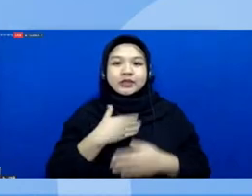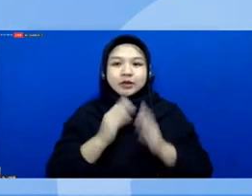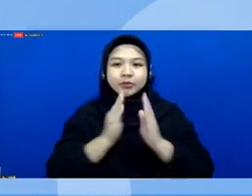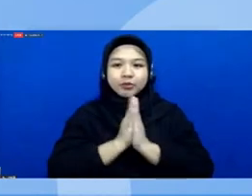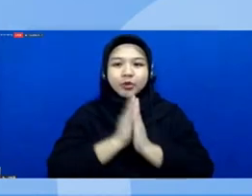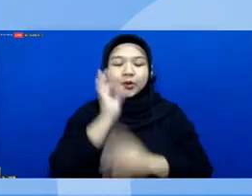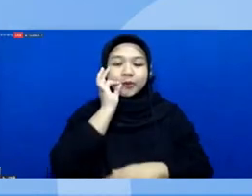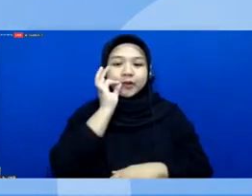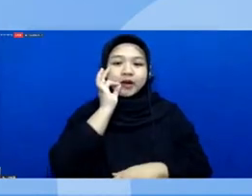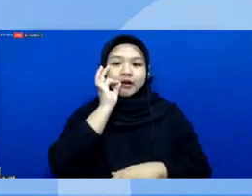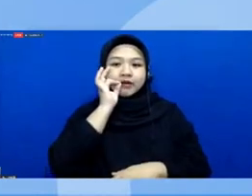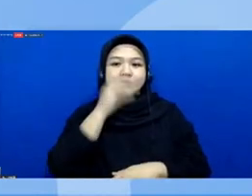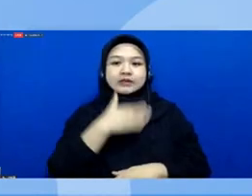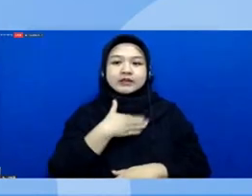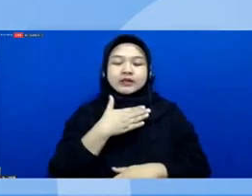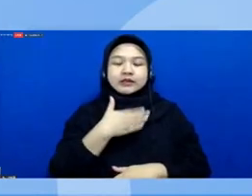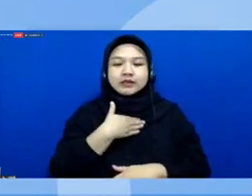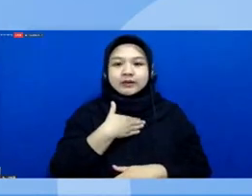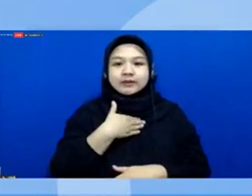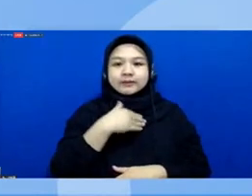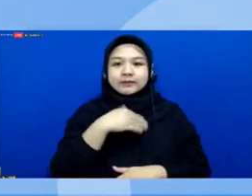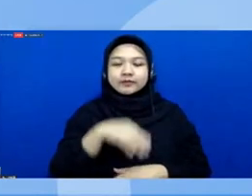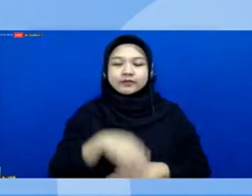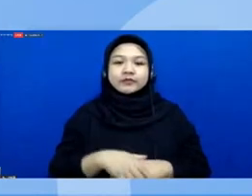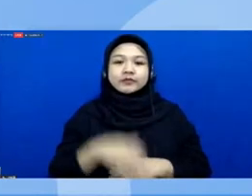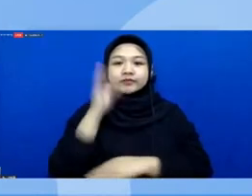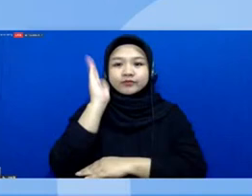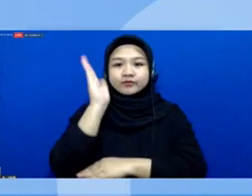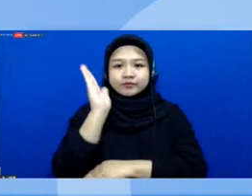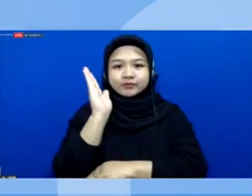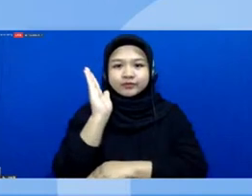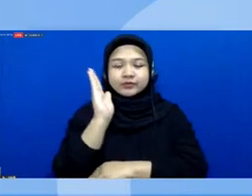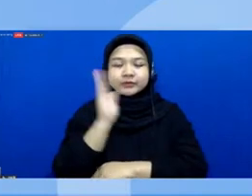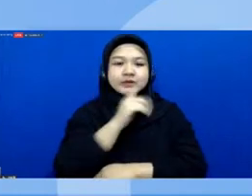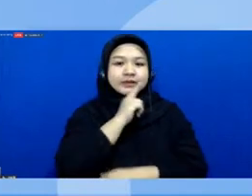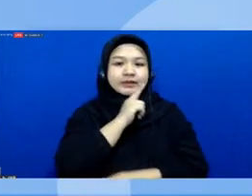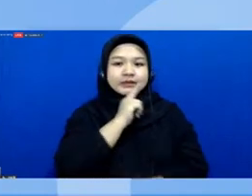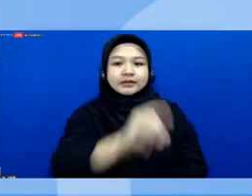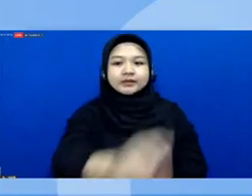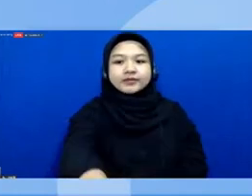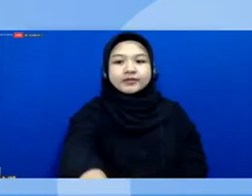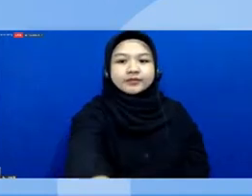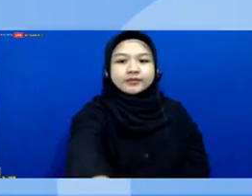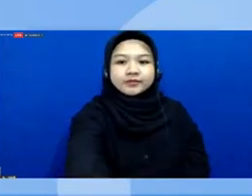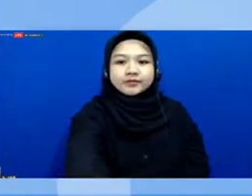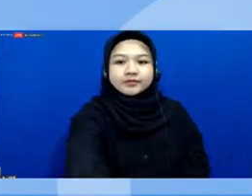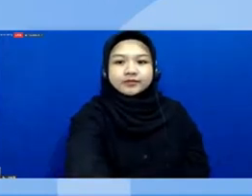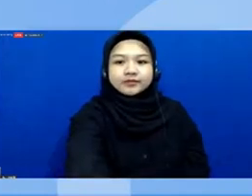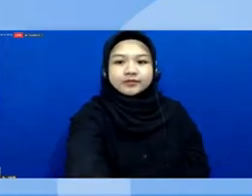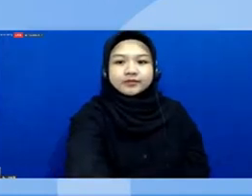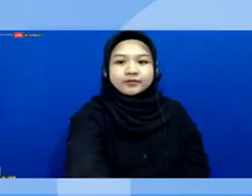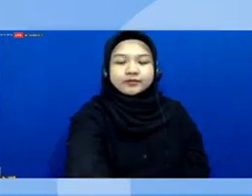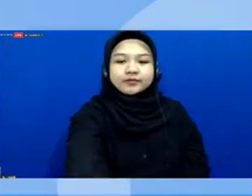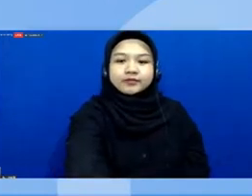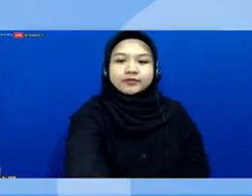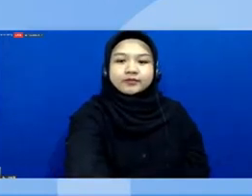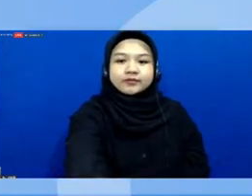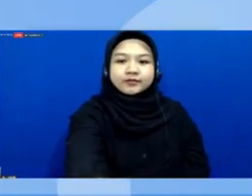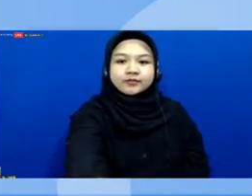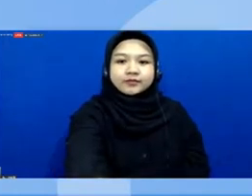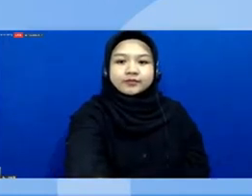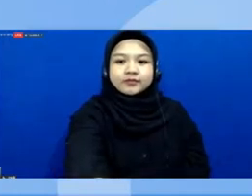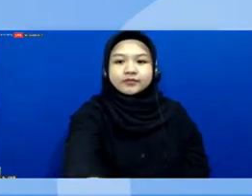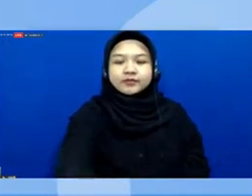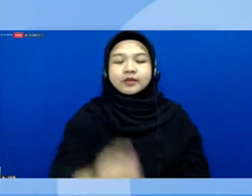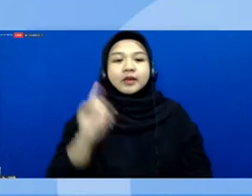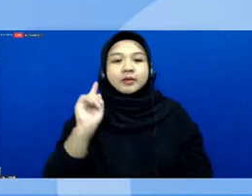maaf, saya akan berikan sambutan saya dalam bahasa Inggris. So first, I would like to acknowledge and greet